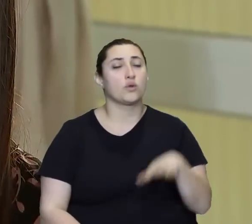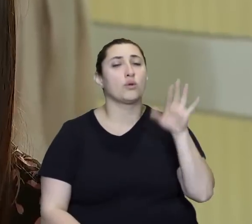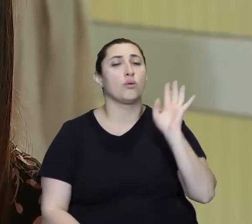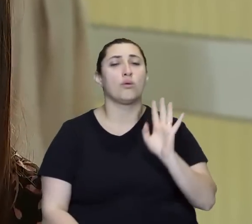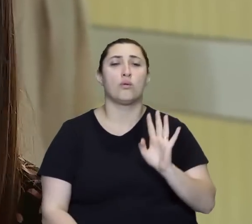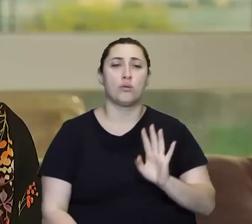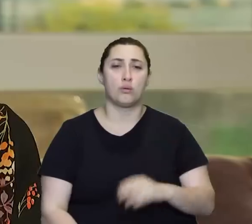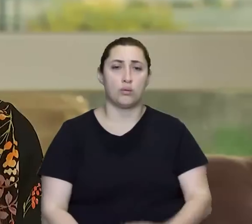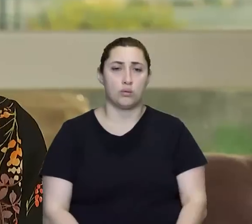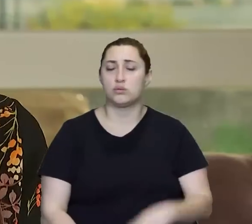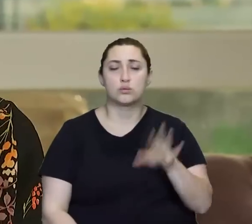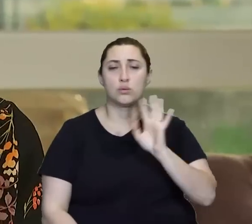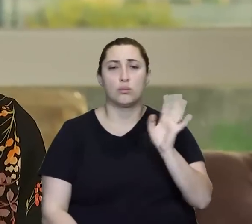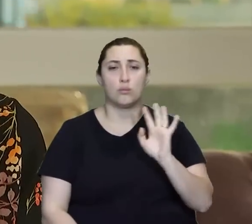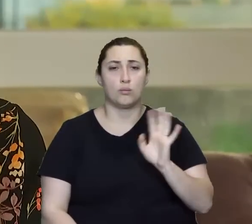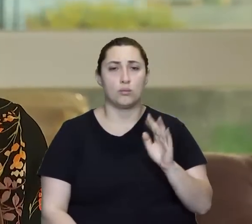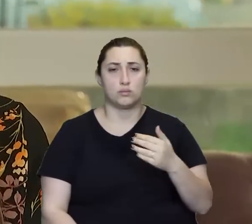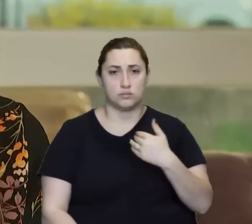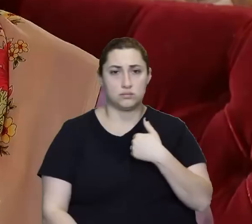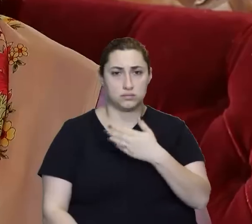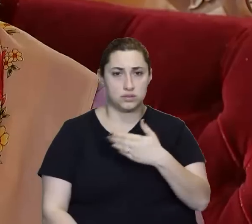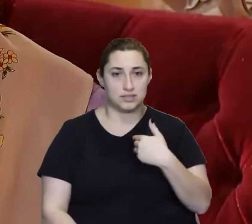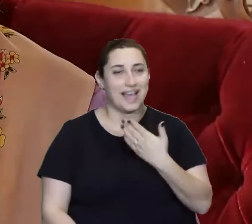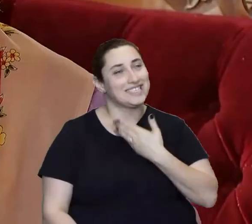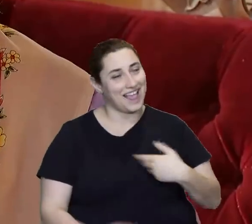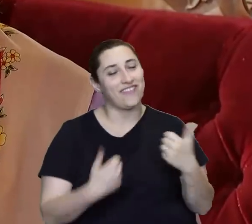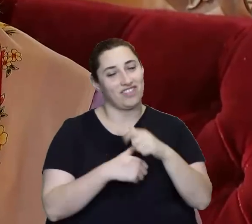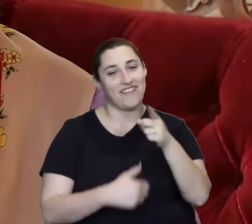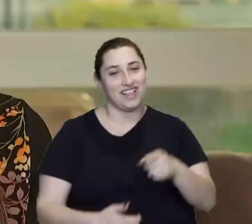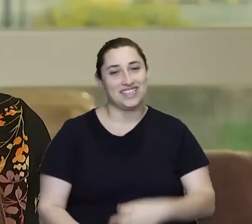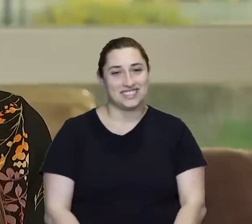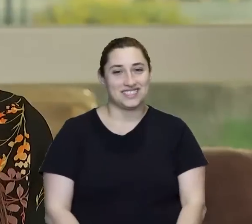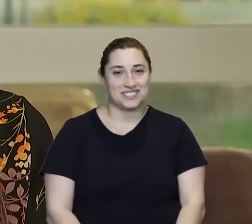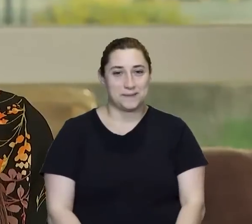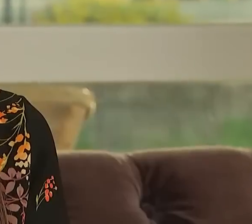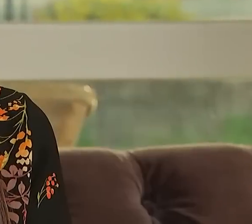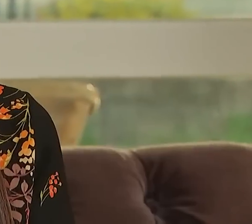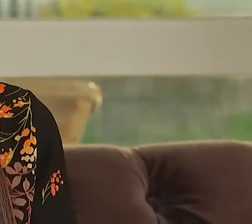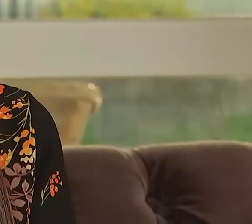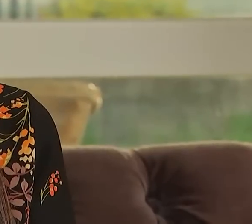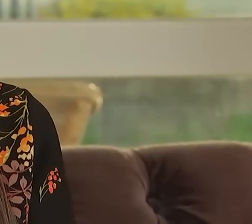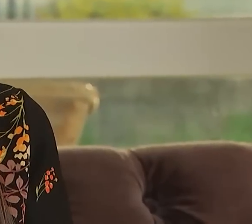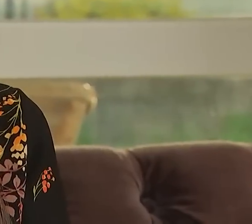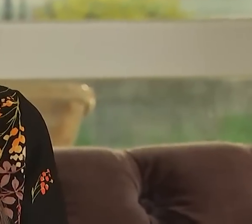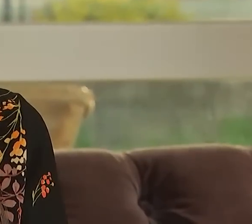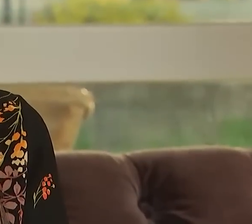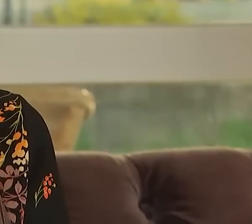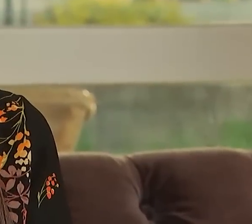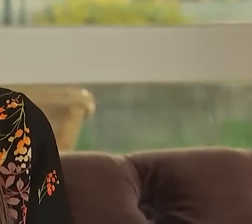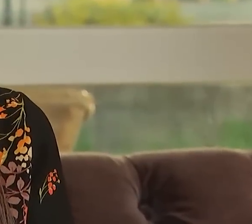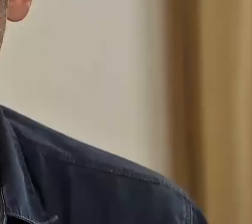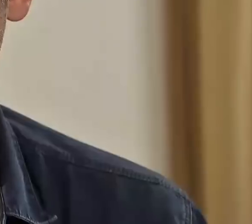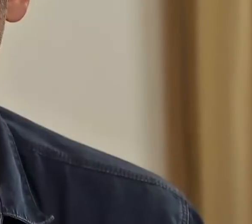Yok. Yok. Biz... Severek evlendiniz. Zehra kızarıp başını eğdi.